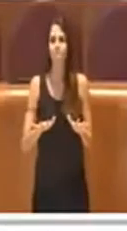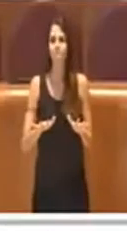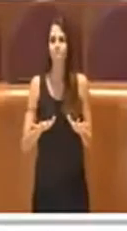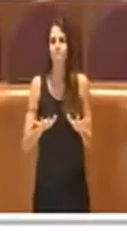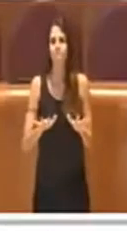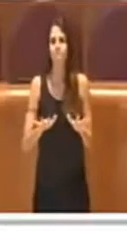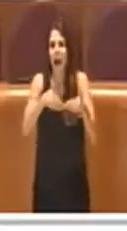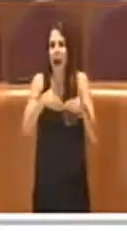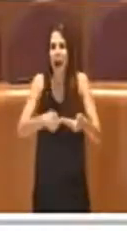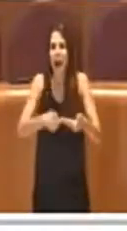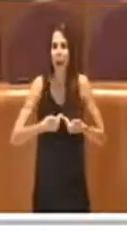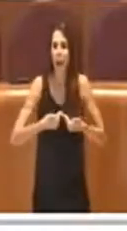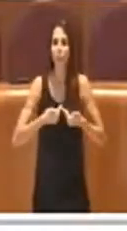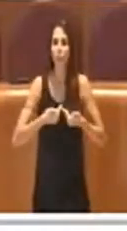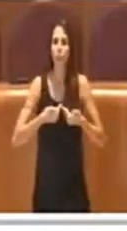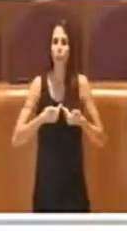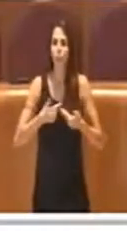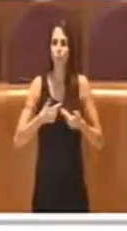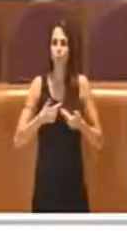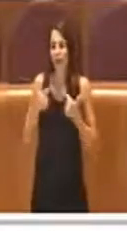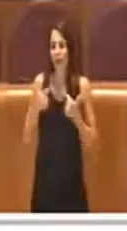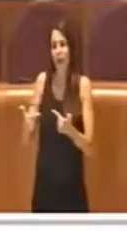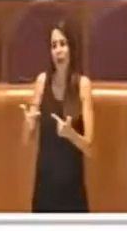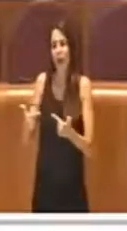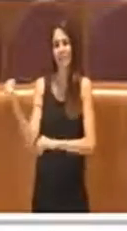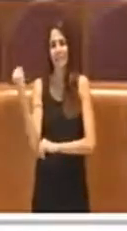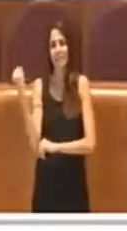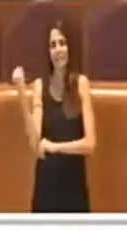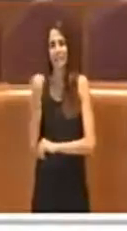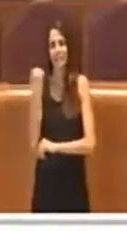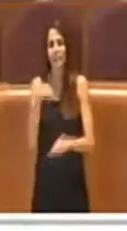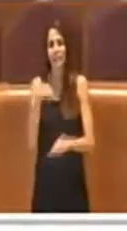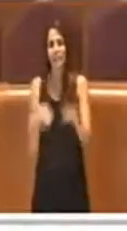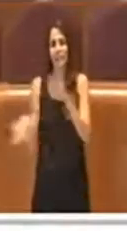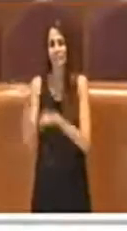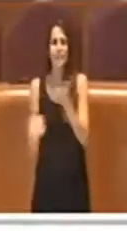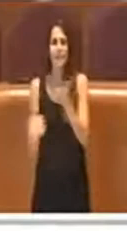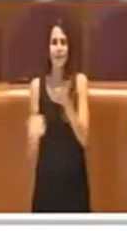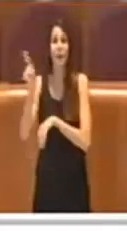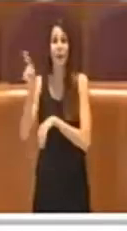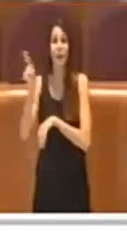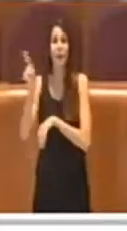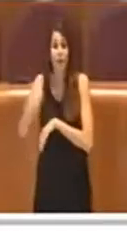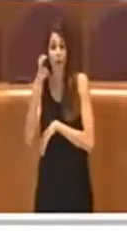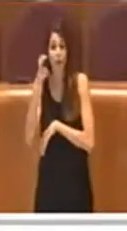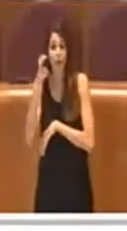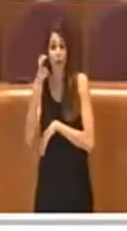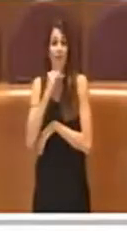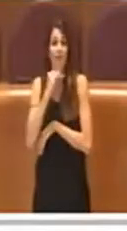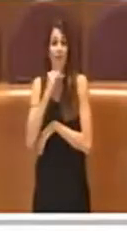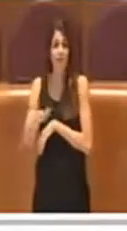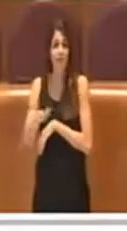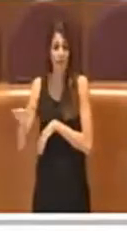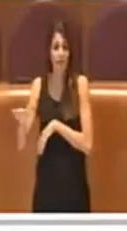contribuiscono appunto ad offrire maggiori servizi agli spettacoli ai punti verde infanzia ad oggi esistenti,